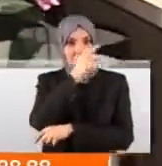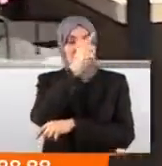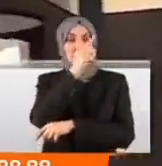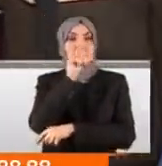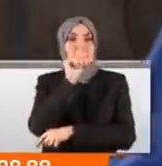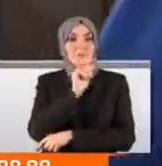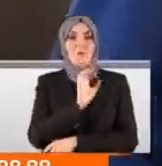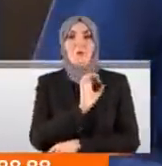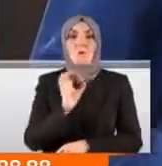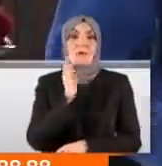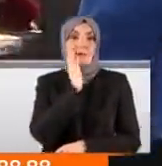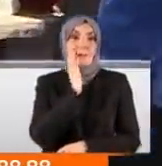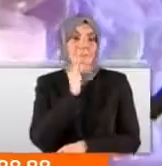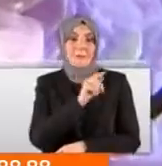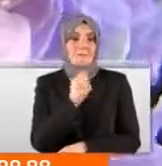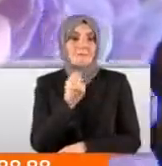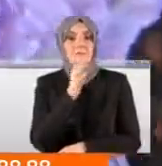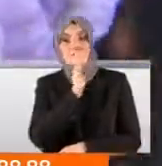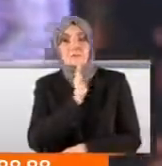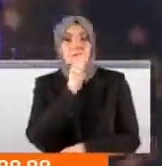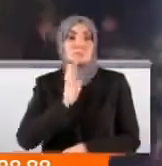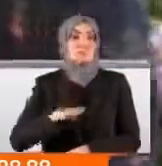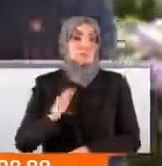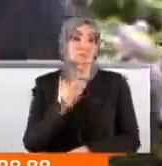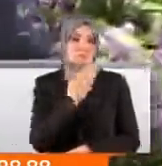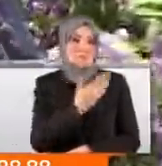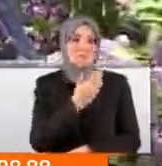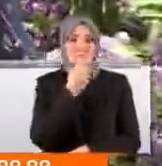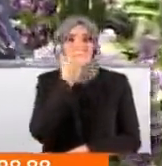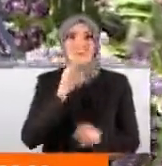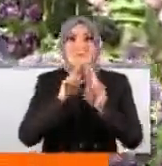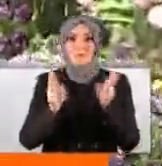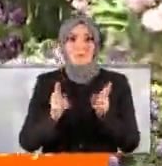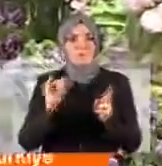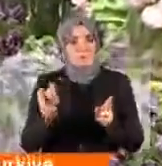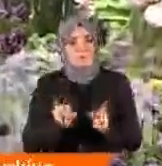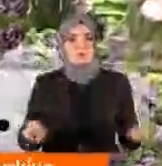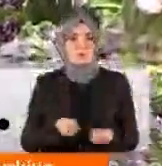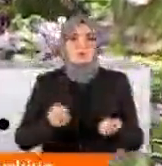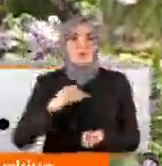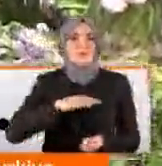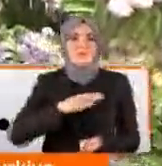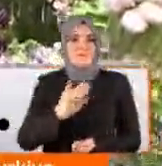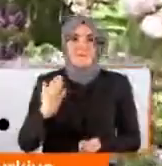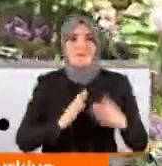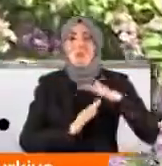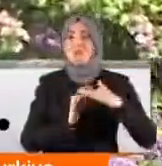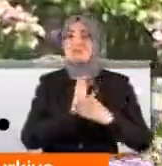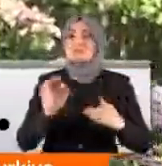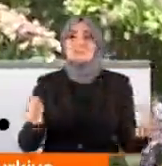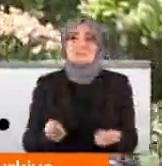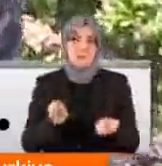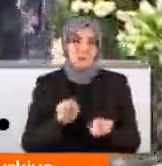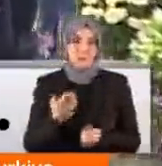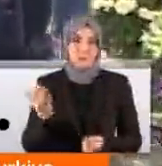pembe 400-500 lira onların Fiyatlarını da çalışmalar hiç Nefes almadan çalışıyorlar neredeyse Buket var elinizde